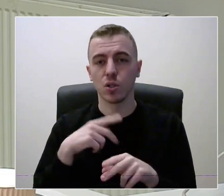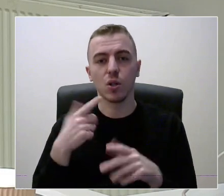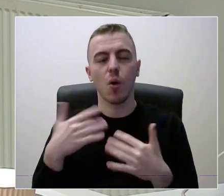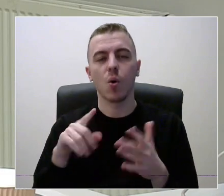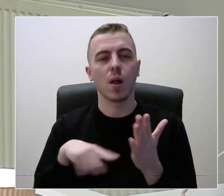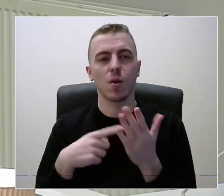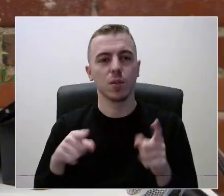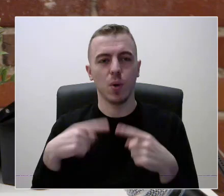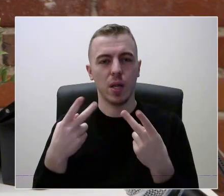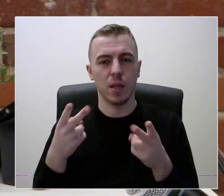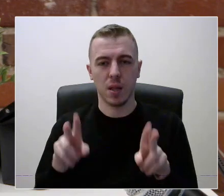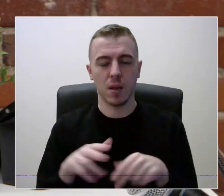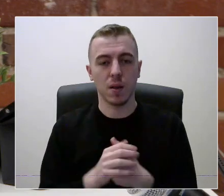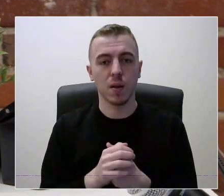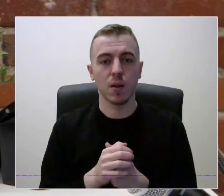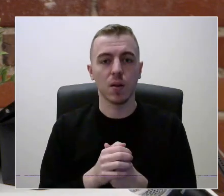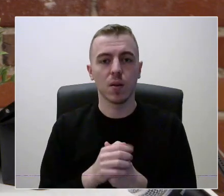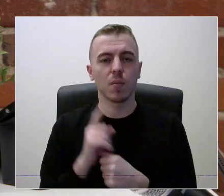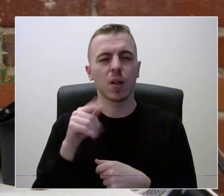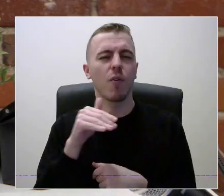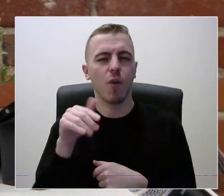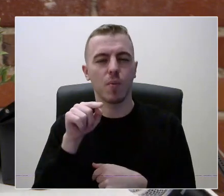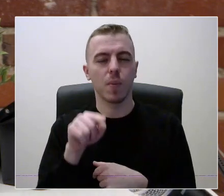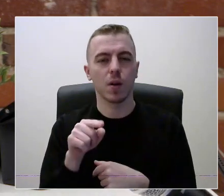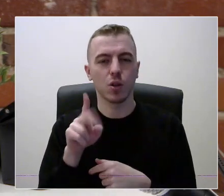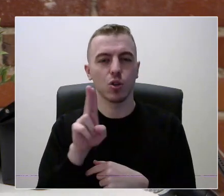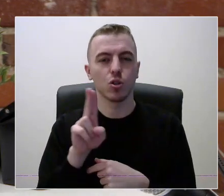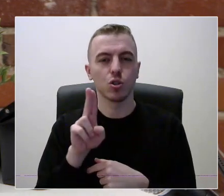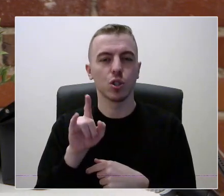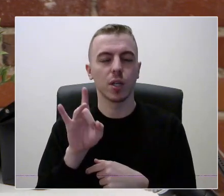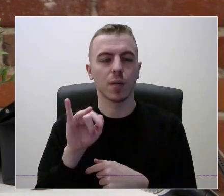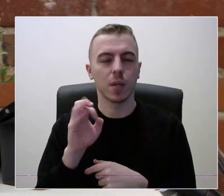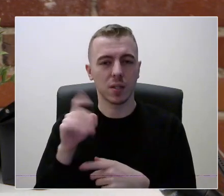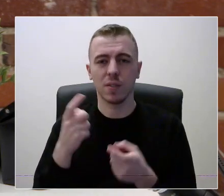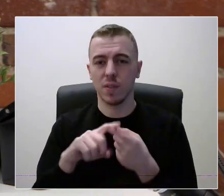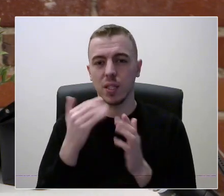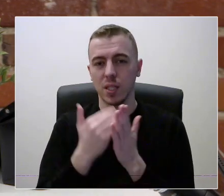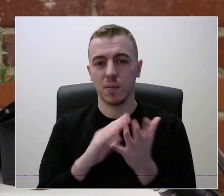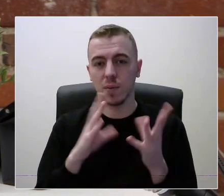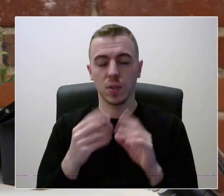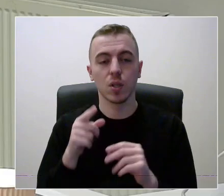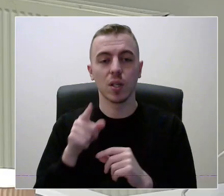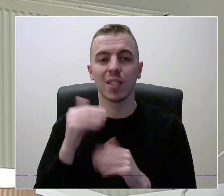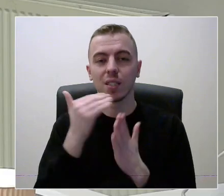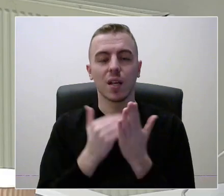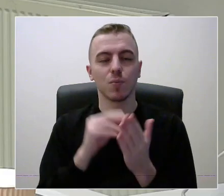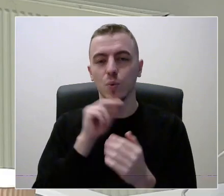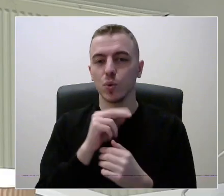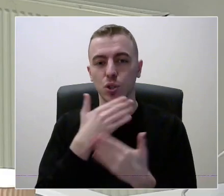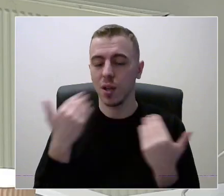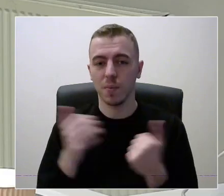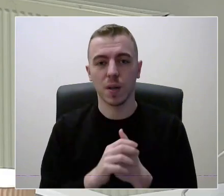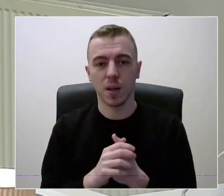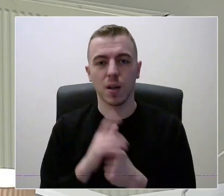Bet formaliai turbūt, Žygimantai, viskas pagal įstatymą. Formaliai įstatymui nėra nusižengiama, taip, bet aš sakau, kad čia